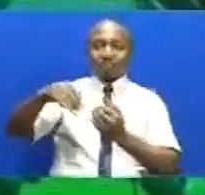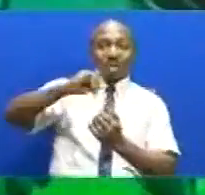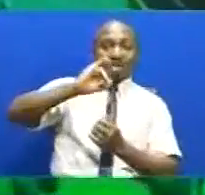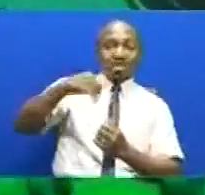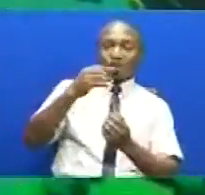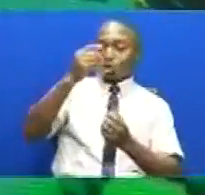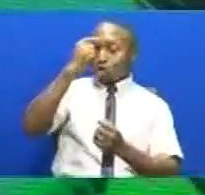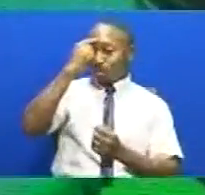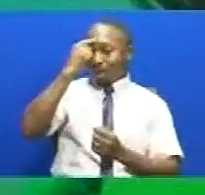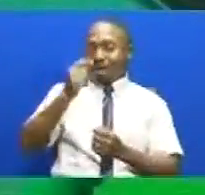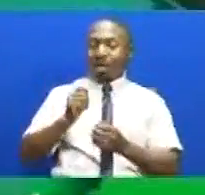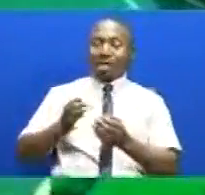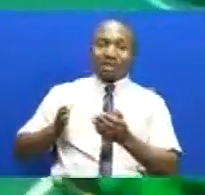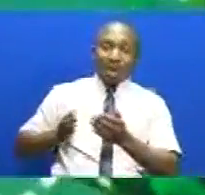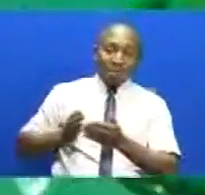Dodoma inapita